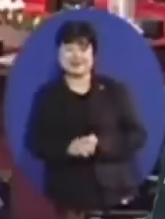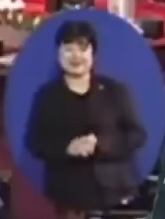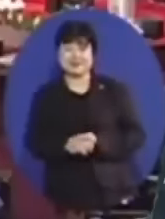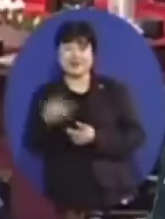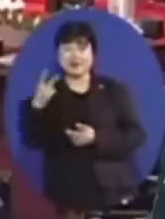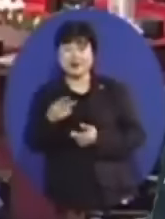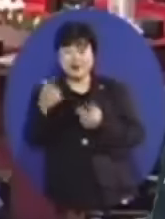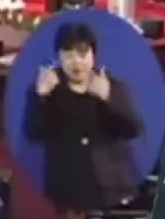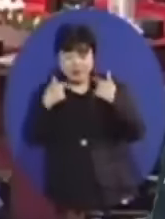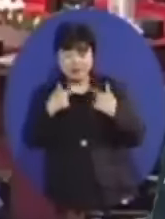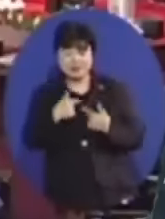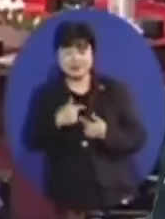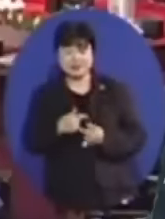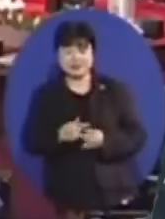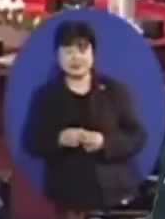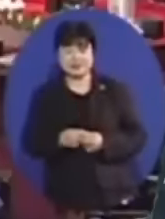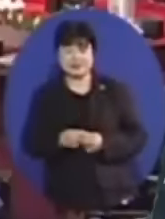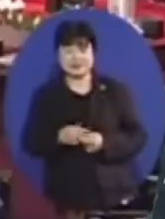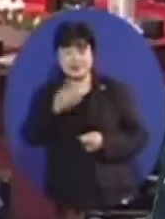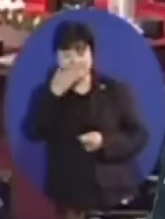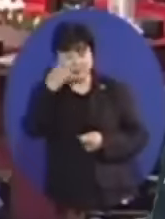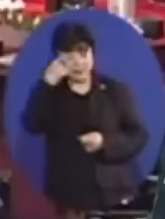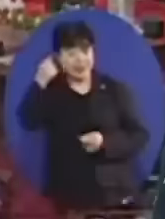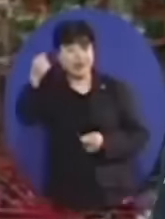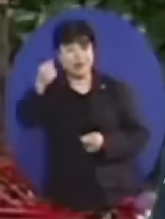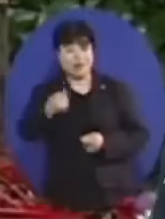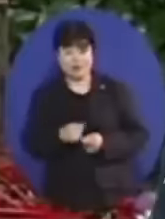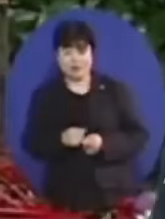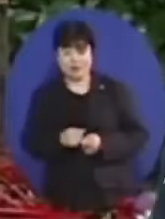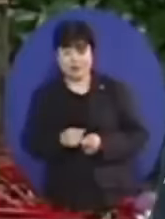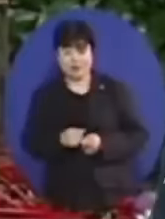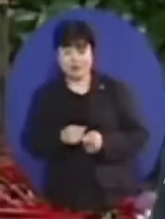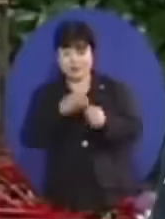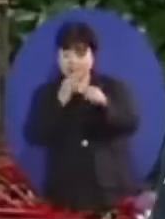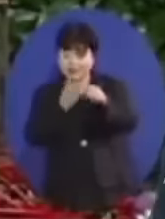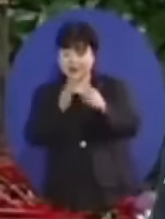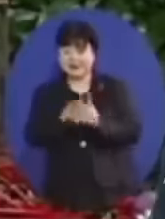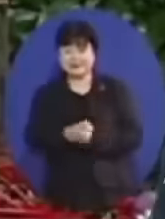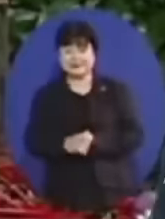그리고 언제나 긍정적이고 창조적인 생각을 하십시오.